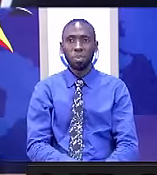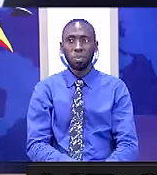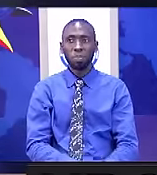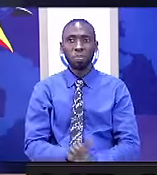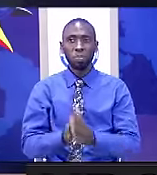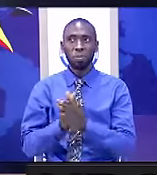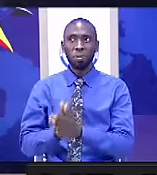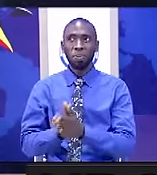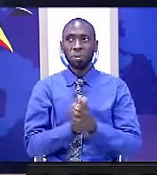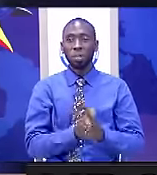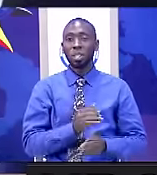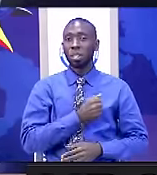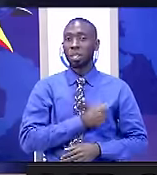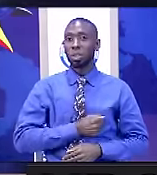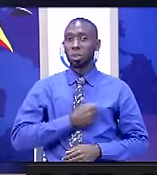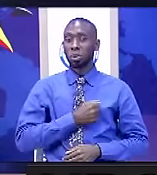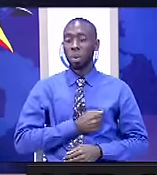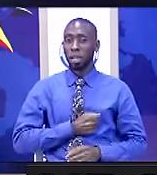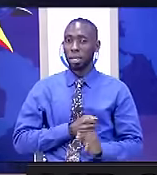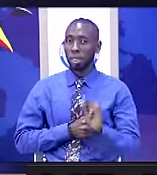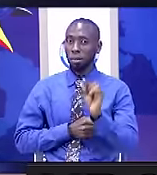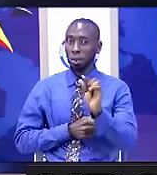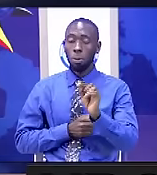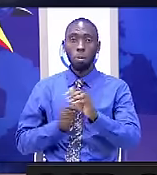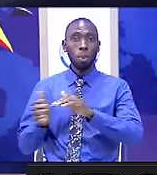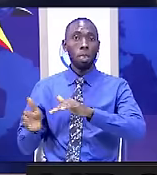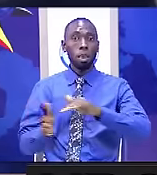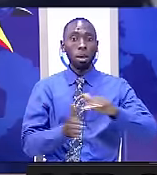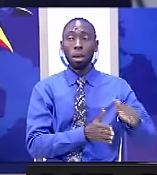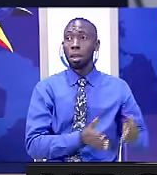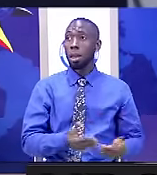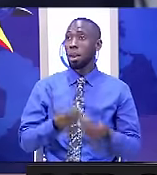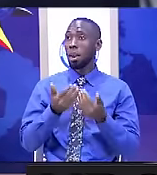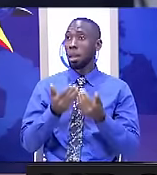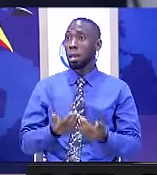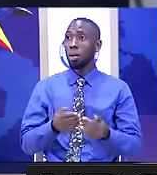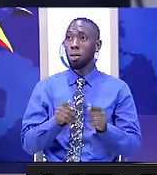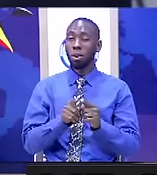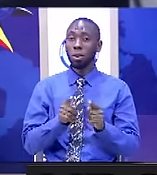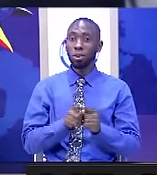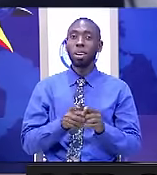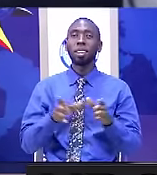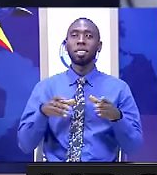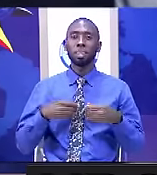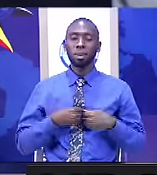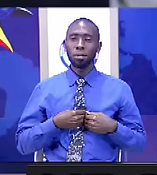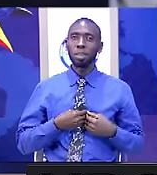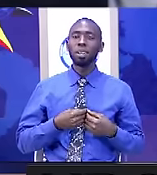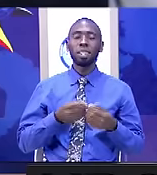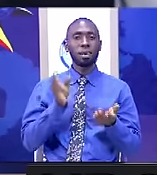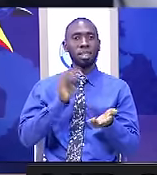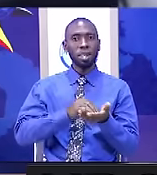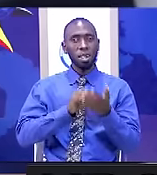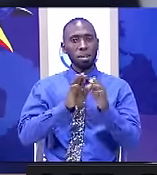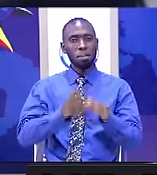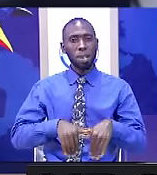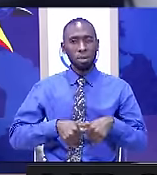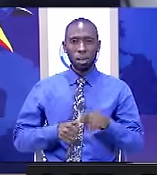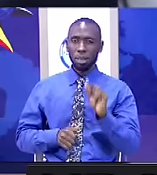Mwebale nnyo musanyo mwalako akayise mu kiseera kino kiriza nkutwale ku parliament nkuzeeyo ko